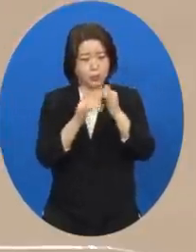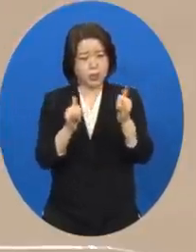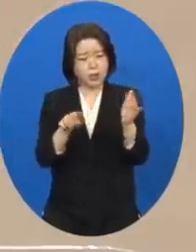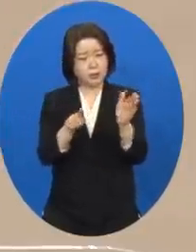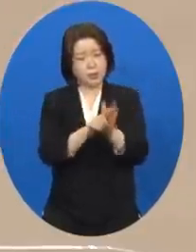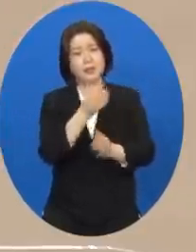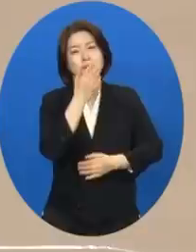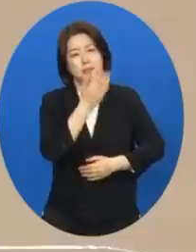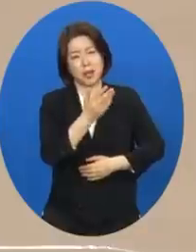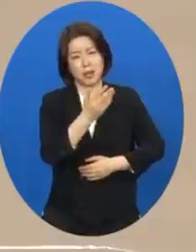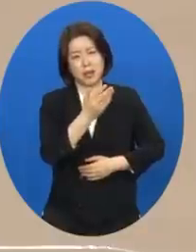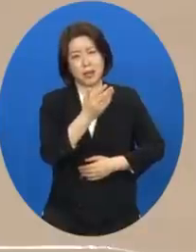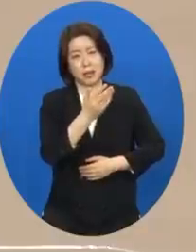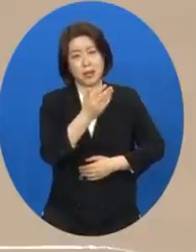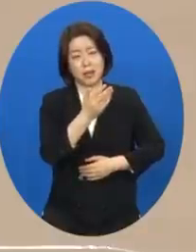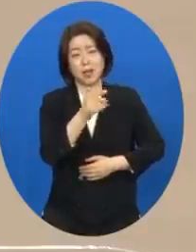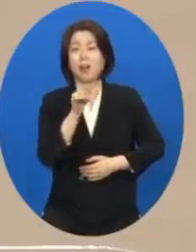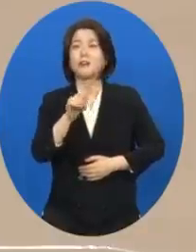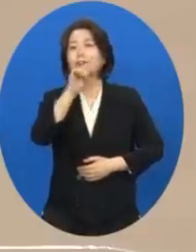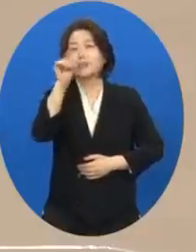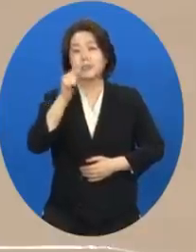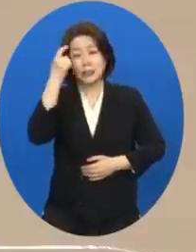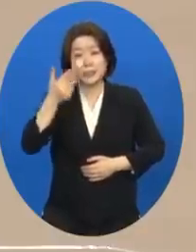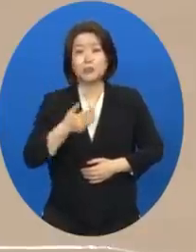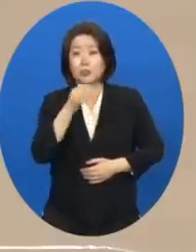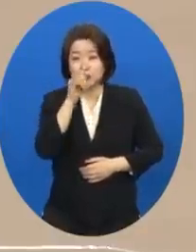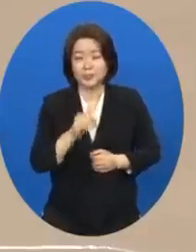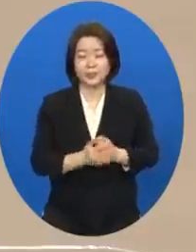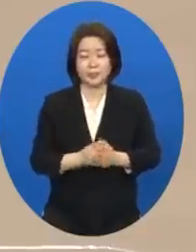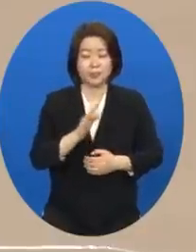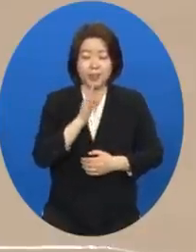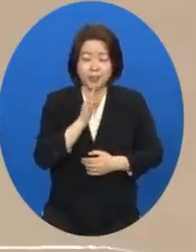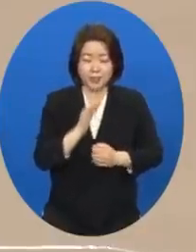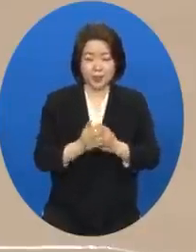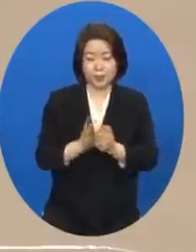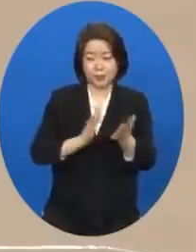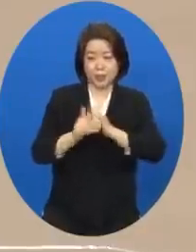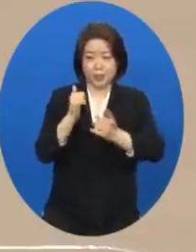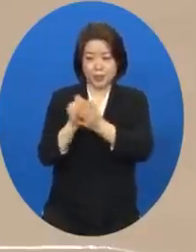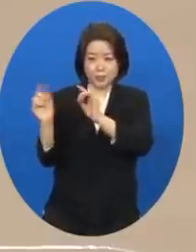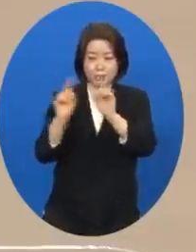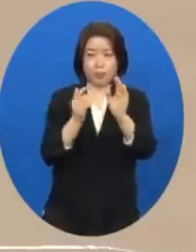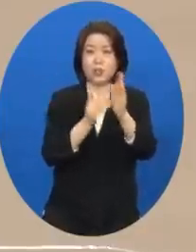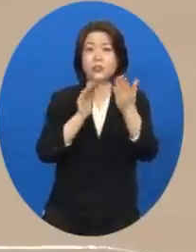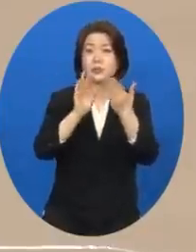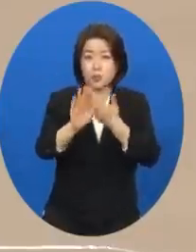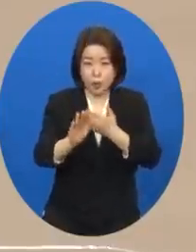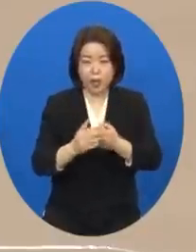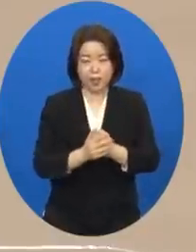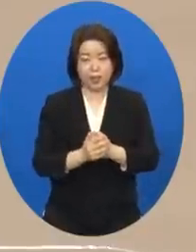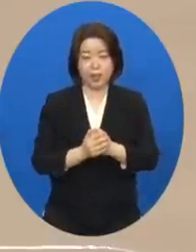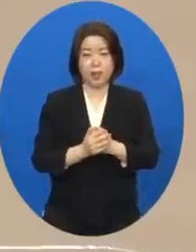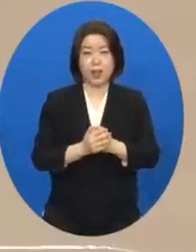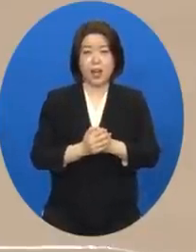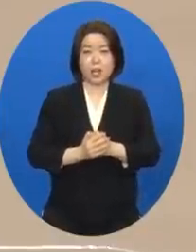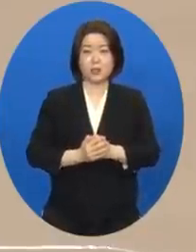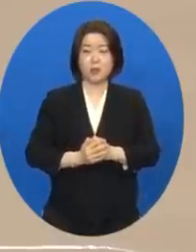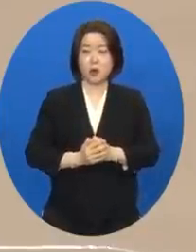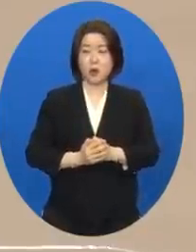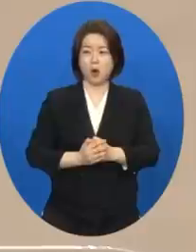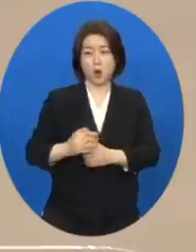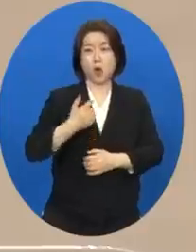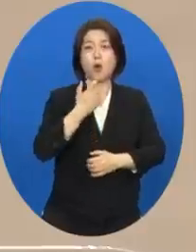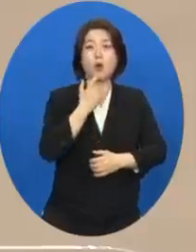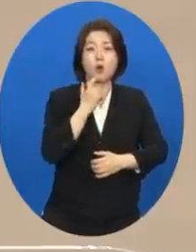하는 질문도 있습니다 실제로 예수님이 부활하시고 난 다음에 빌라도에게 찾아가서